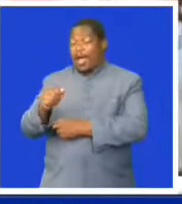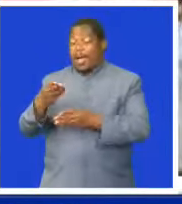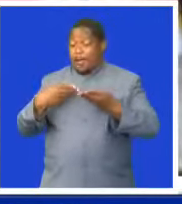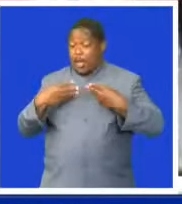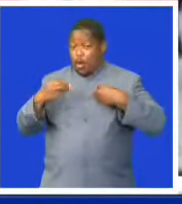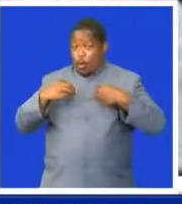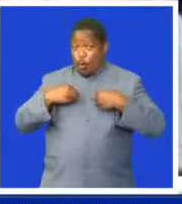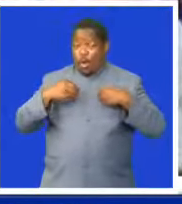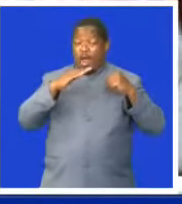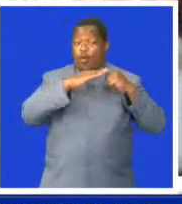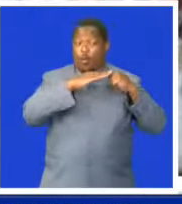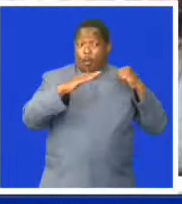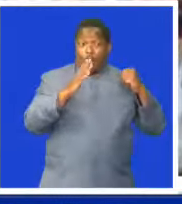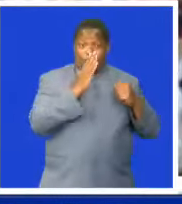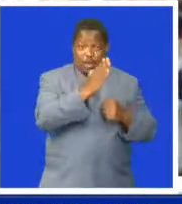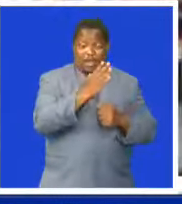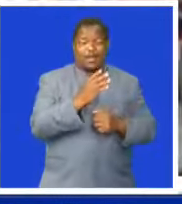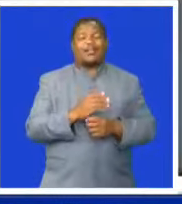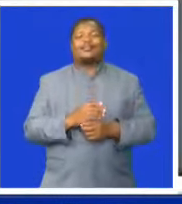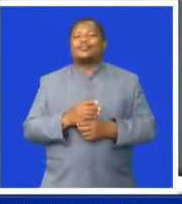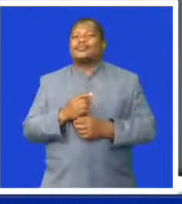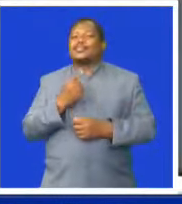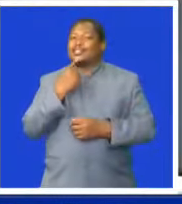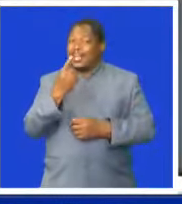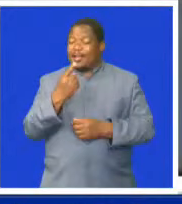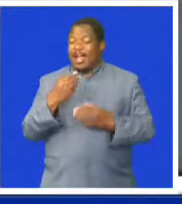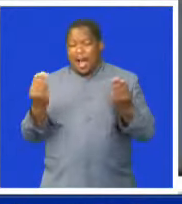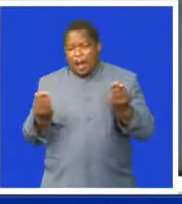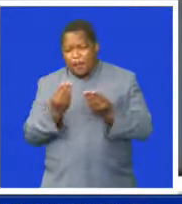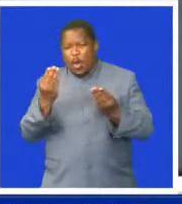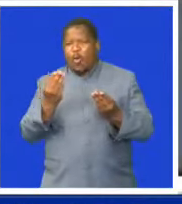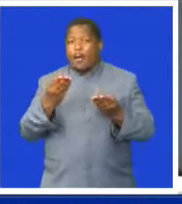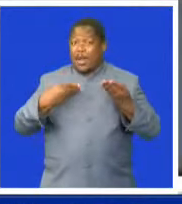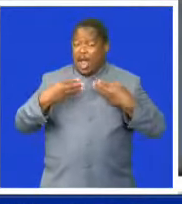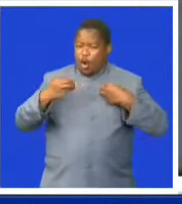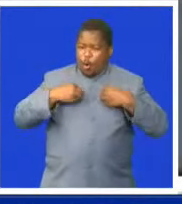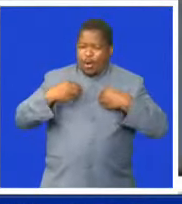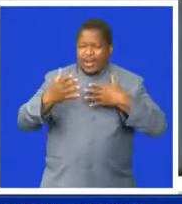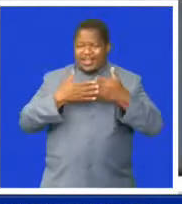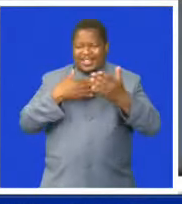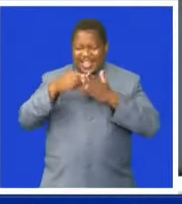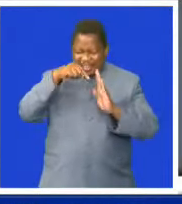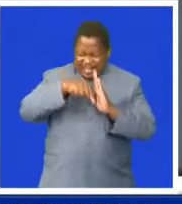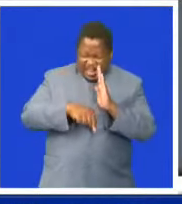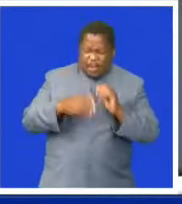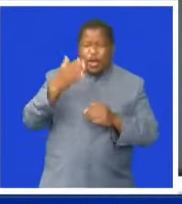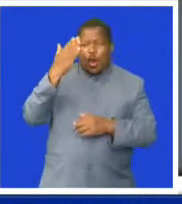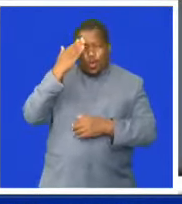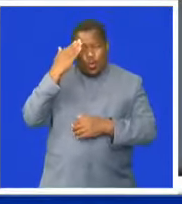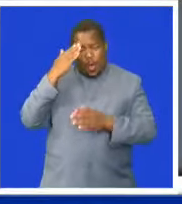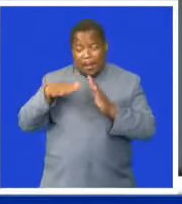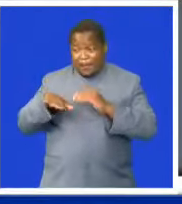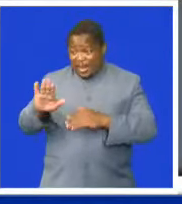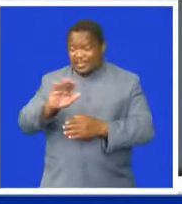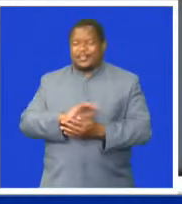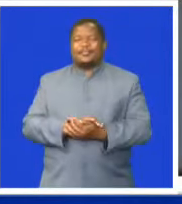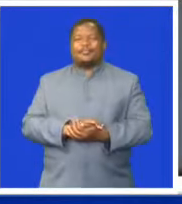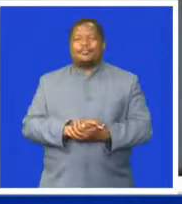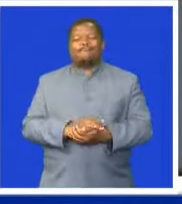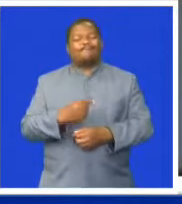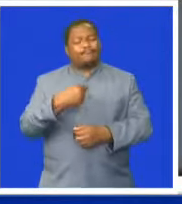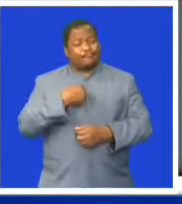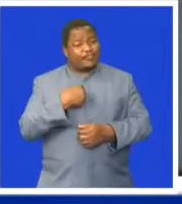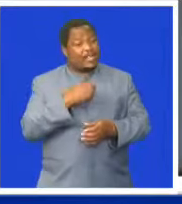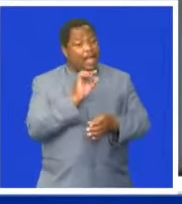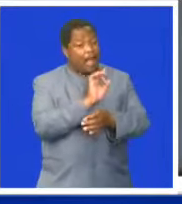kwentiwe ngubosomabhizinisi. Gcizelela nje kakhulu ukuthi babhekekile ukuthi basebenze kulethi khathi letibekiwe lokungu 9 o'clock till